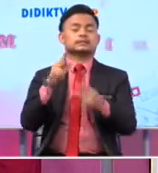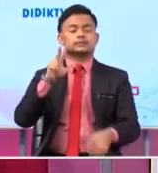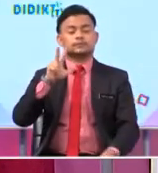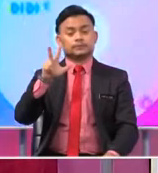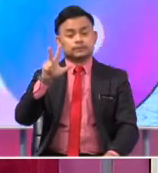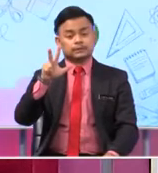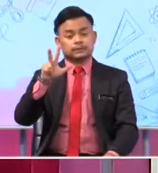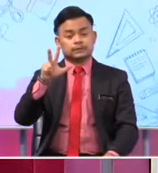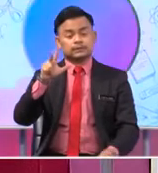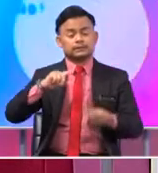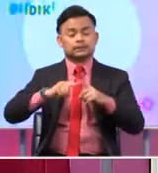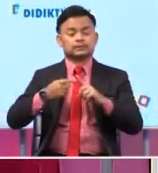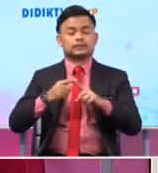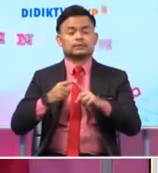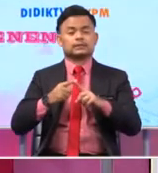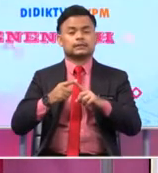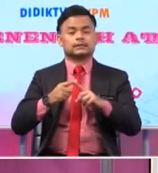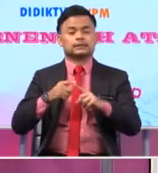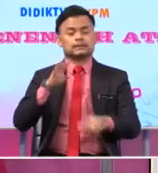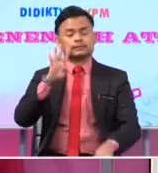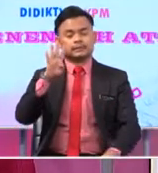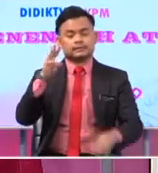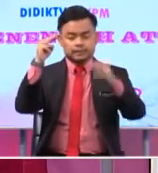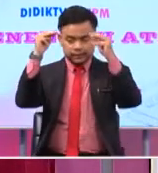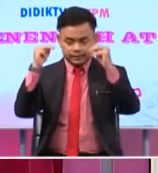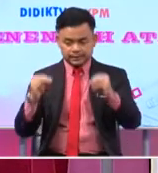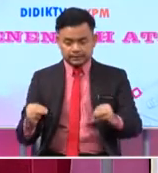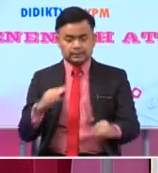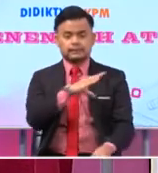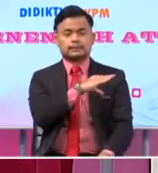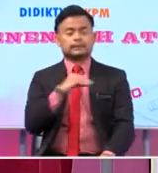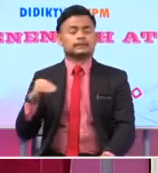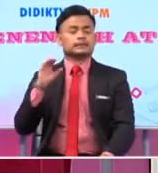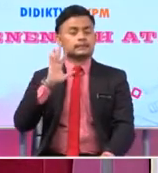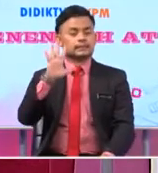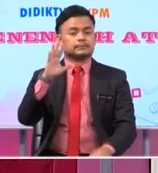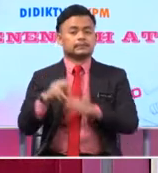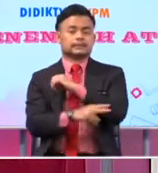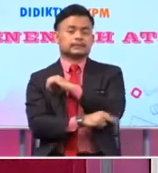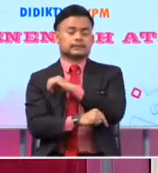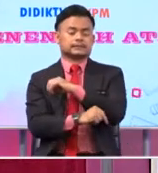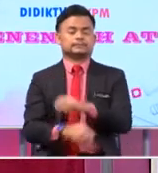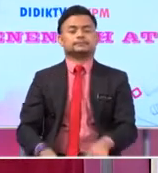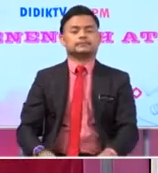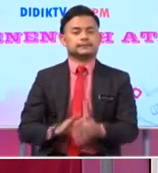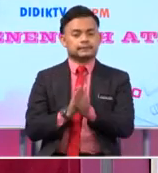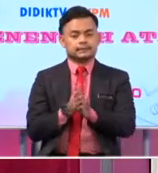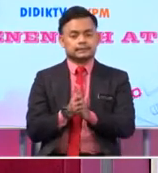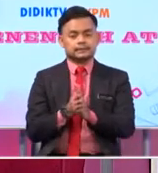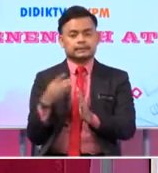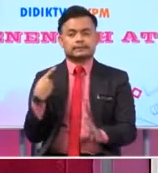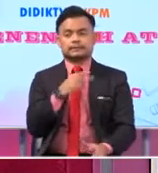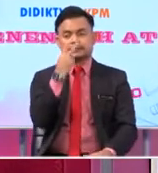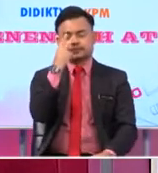dan yang kelima negara Oke jadi kita kenting yang pertama bagaimana kita enggak mempraktikkan kepribadian Mulia kepada